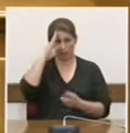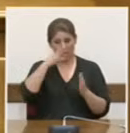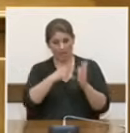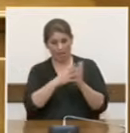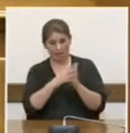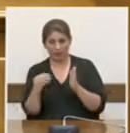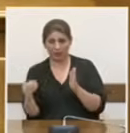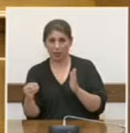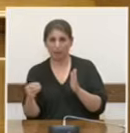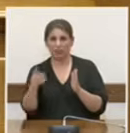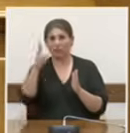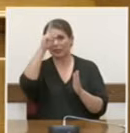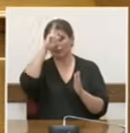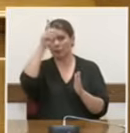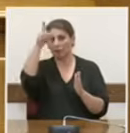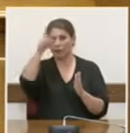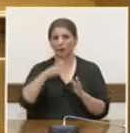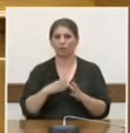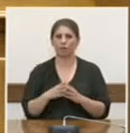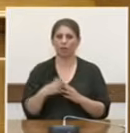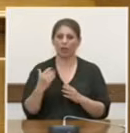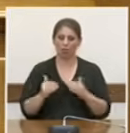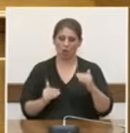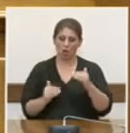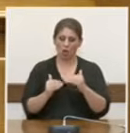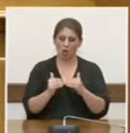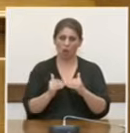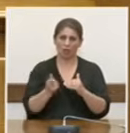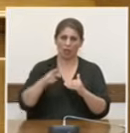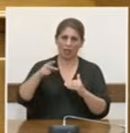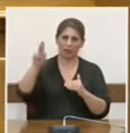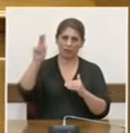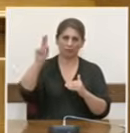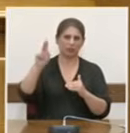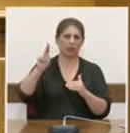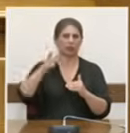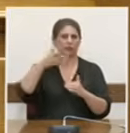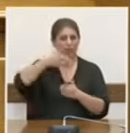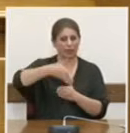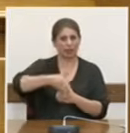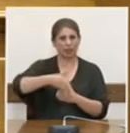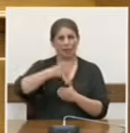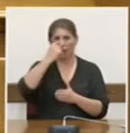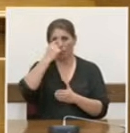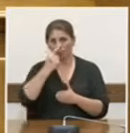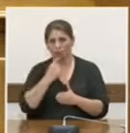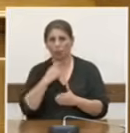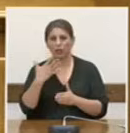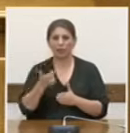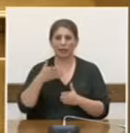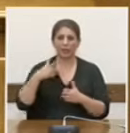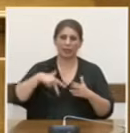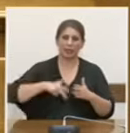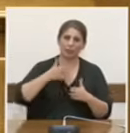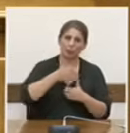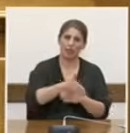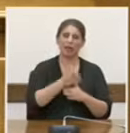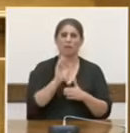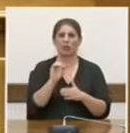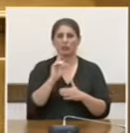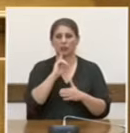τη Γερμανία. Έχει βάλει όρια σε αυξήσεις και ενίκεια. Η Γερμανία. Η Πορτογαλία έχει κρατική παρέμβαση κατασκευή δημοσίων